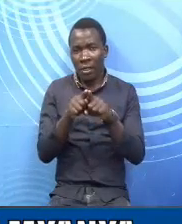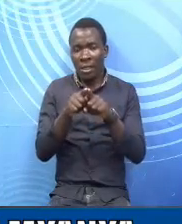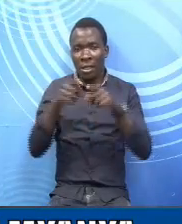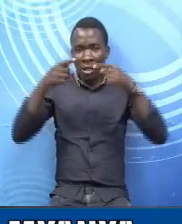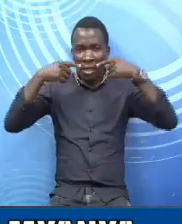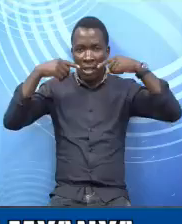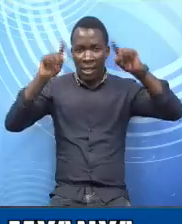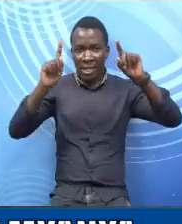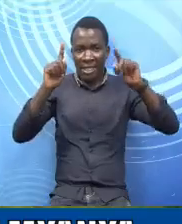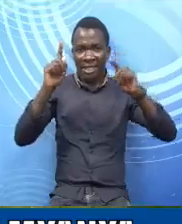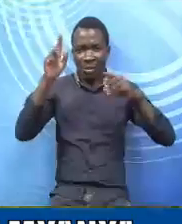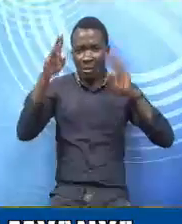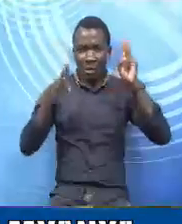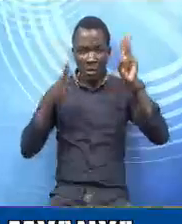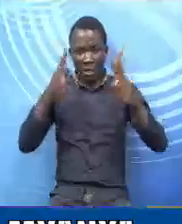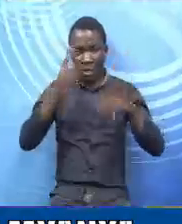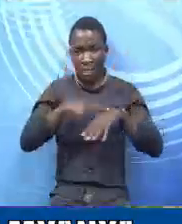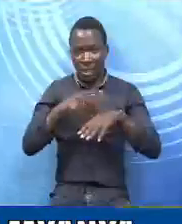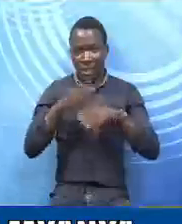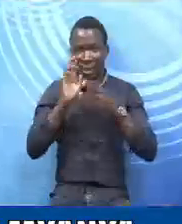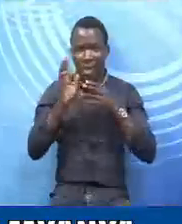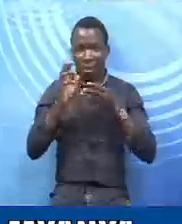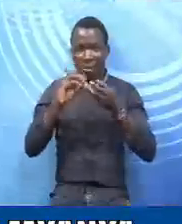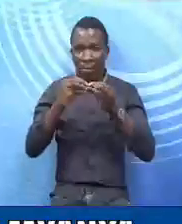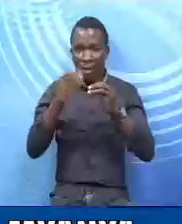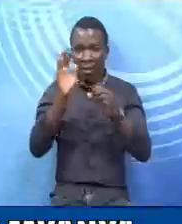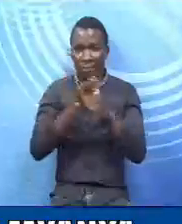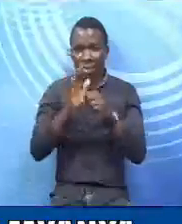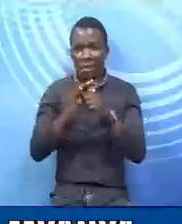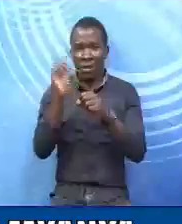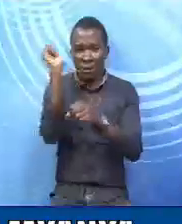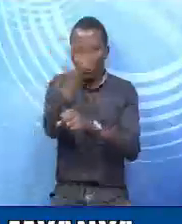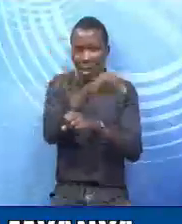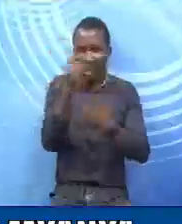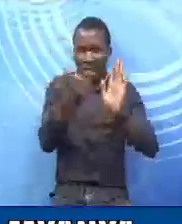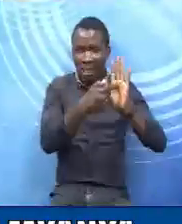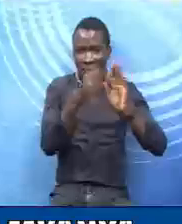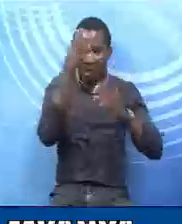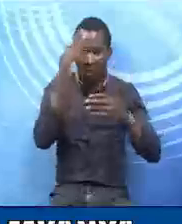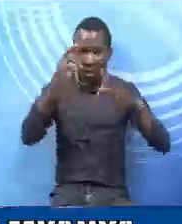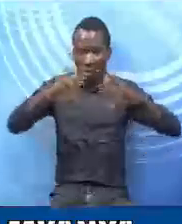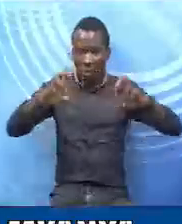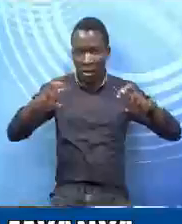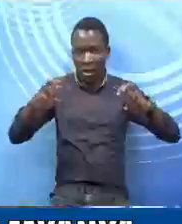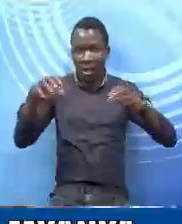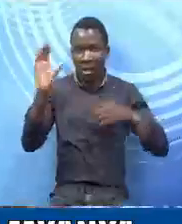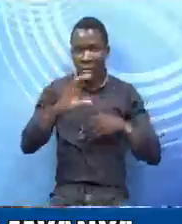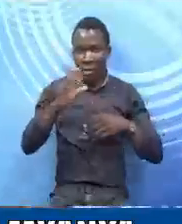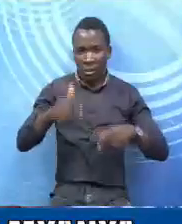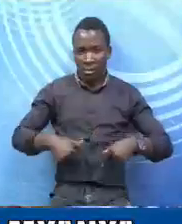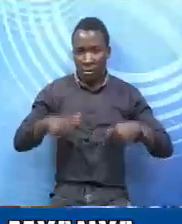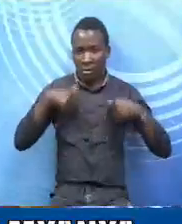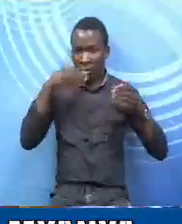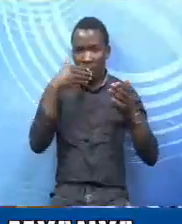kandi ko ibi biteye impungenge mu gihe wasanga ino mibare ari myinshi kuruta igaragazwa, kuko ubu bushakashatsi komisiyo y'imibereho myiza